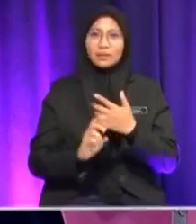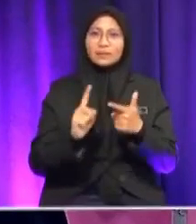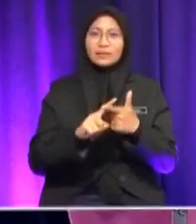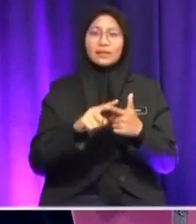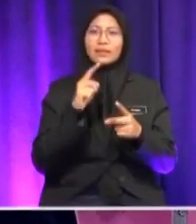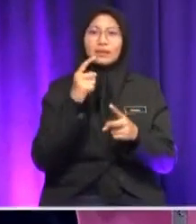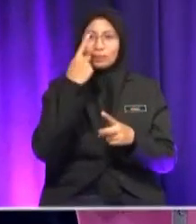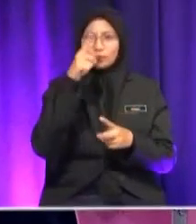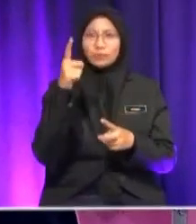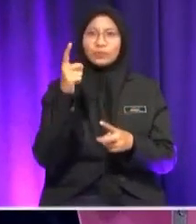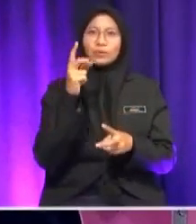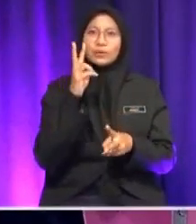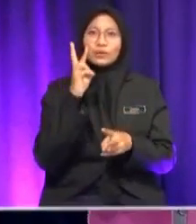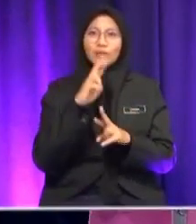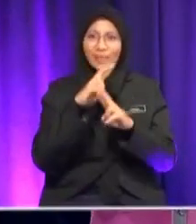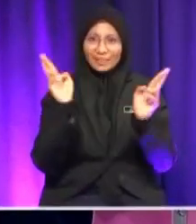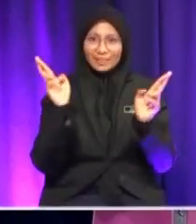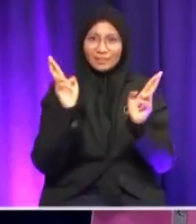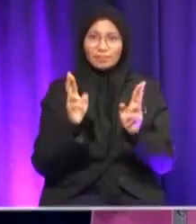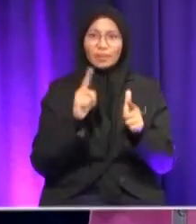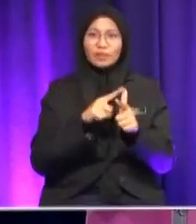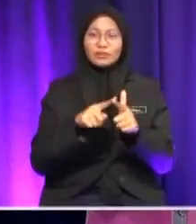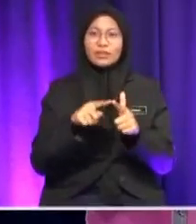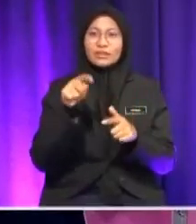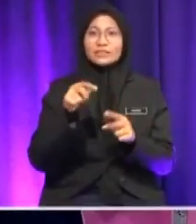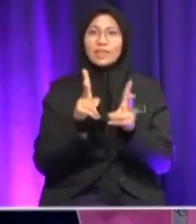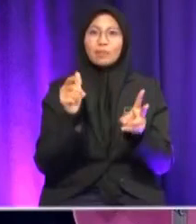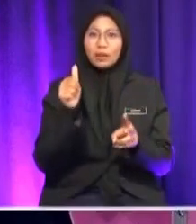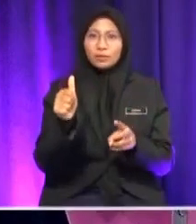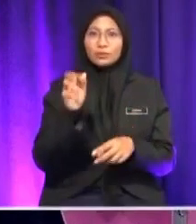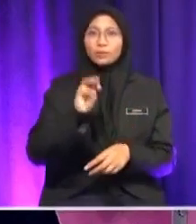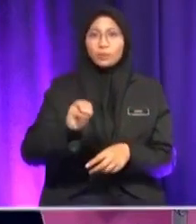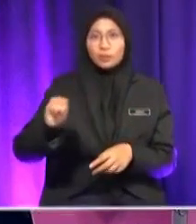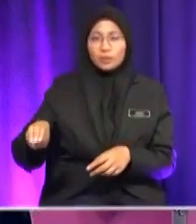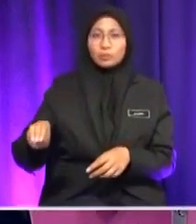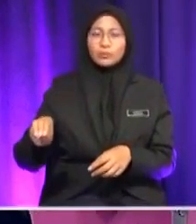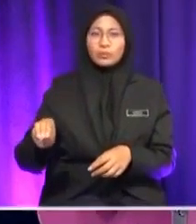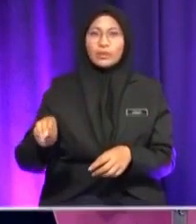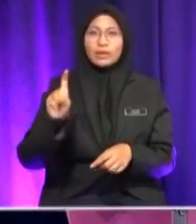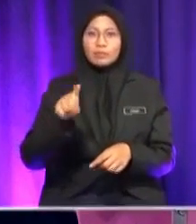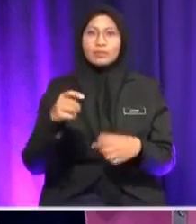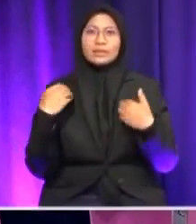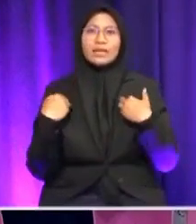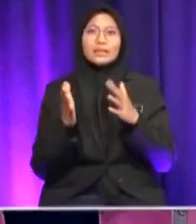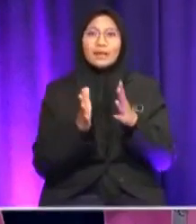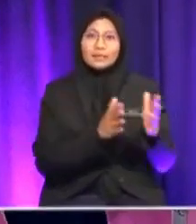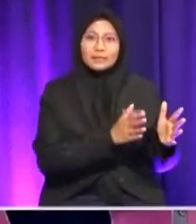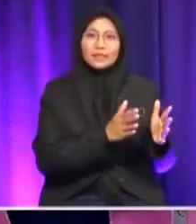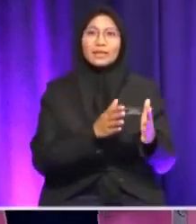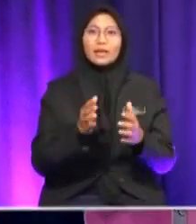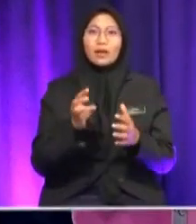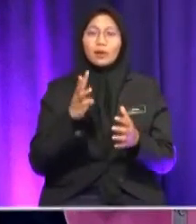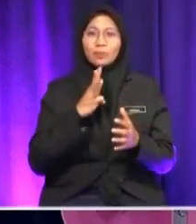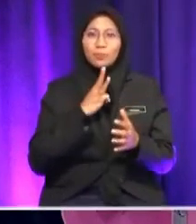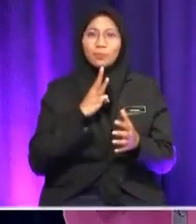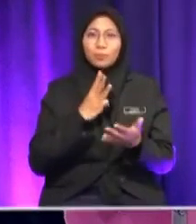amalan yang murid-murid perlu mulakan dari sekarang. Kita kena memperuntukkan duit mengikut untuk sekolah,